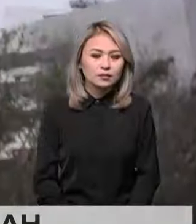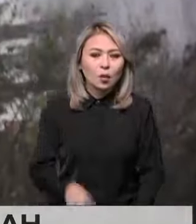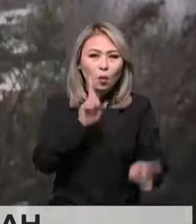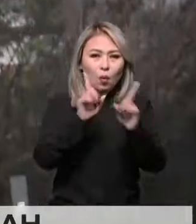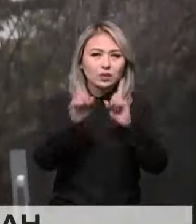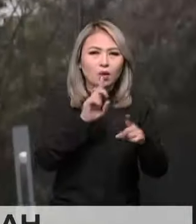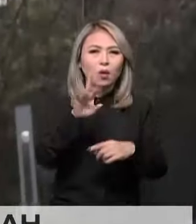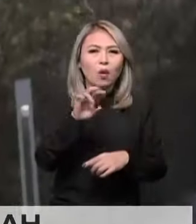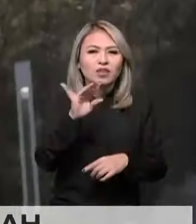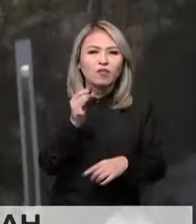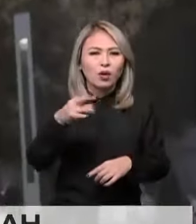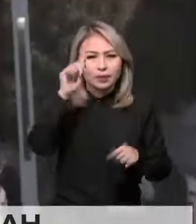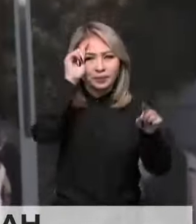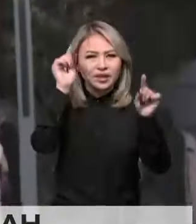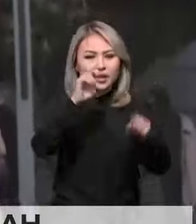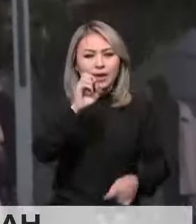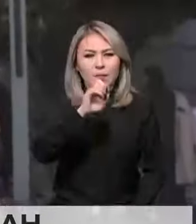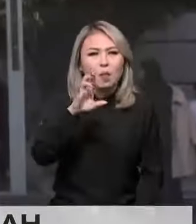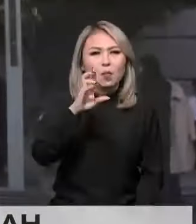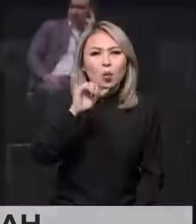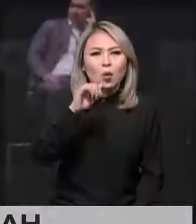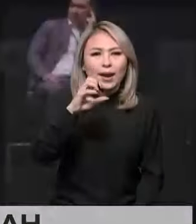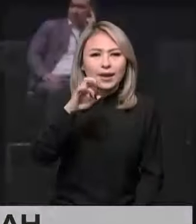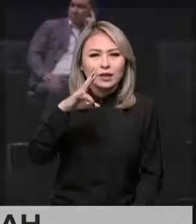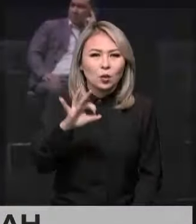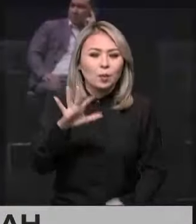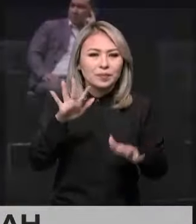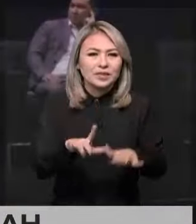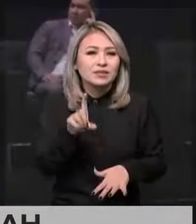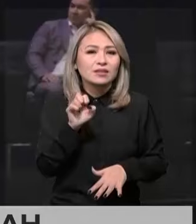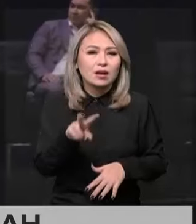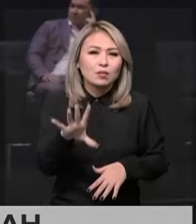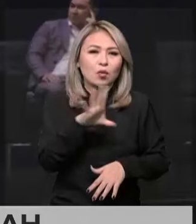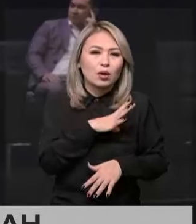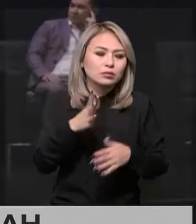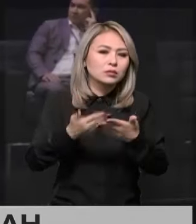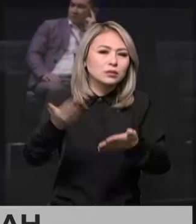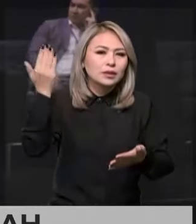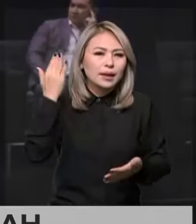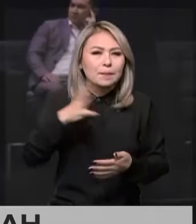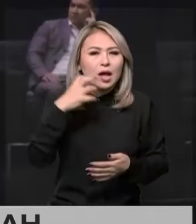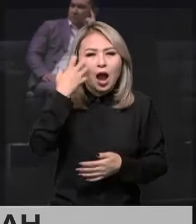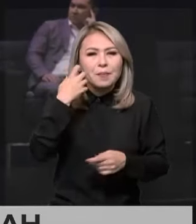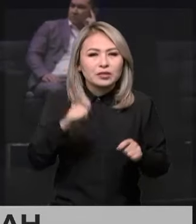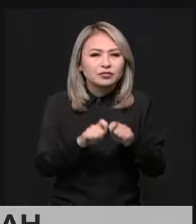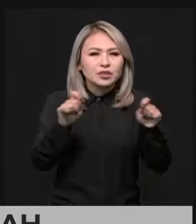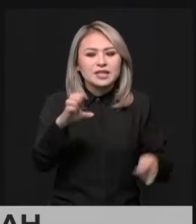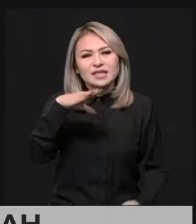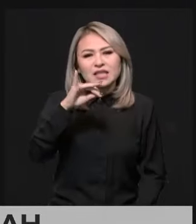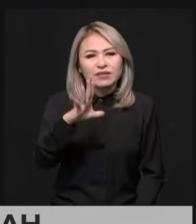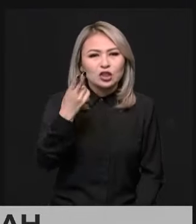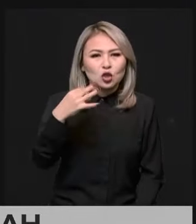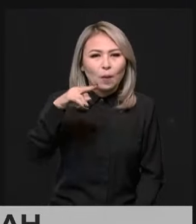Конференция Калифорниядағы атақты Yerba Buena Arts орталық залында өтті. Ол жерде кезінде Apple-дың негізін қалаушы Стив Джобс